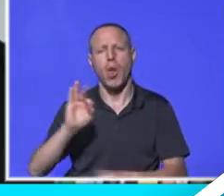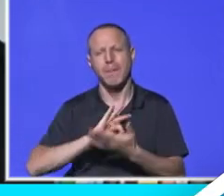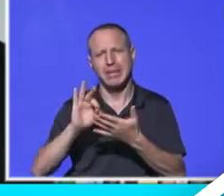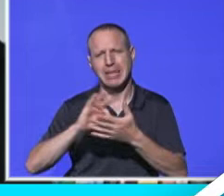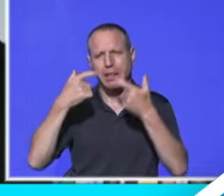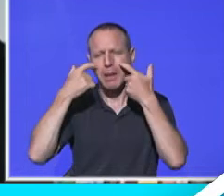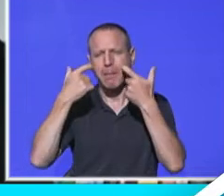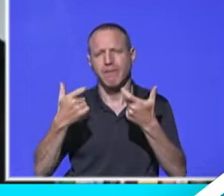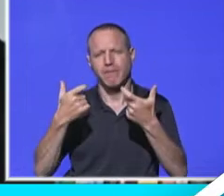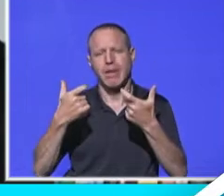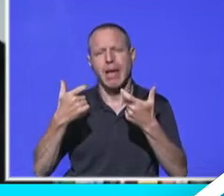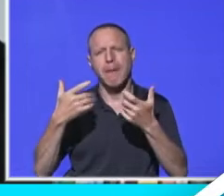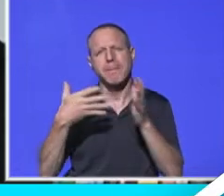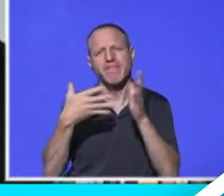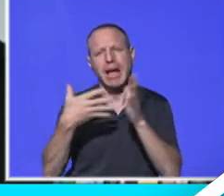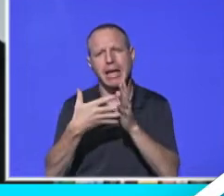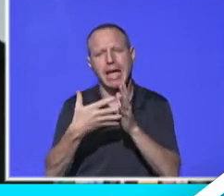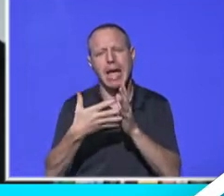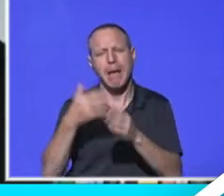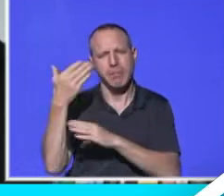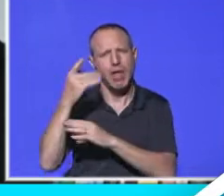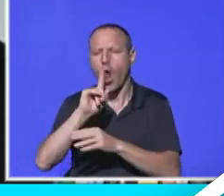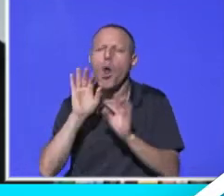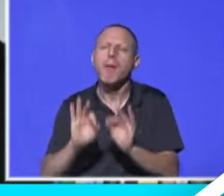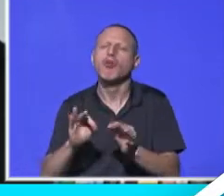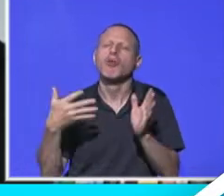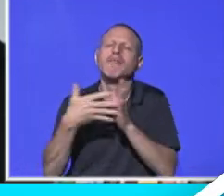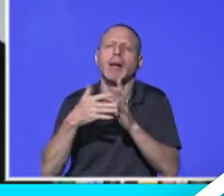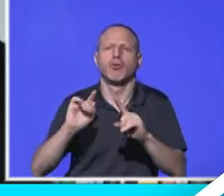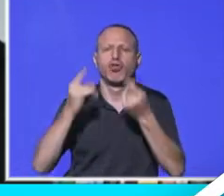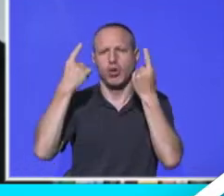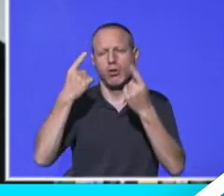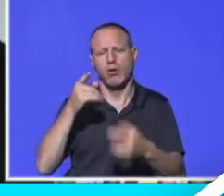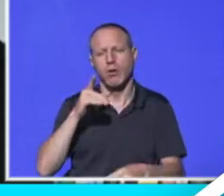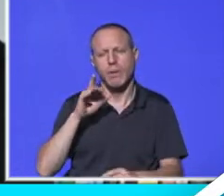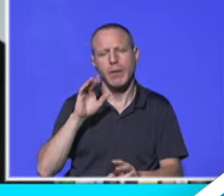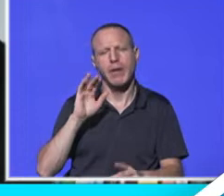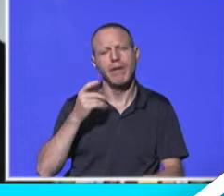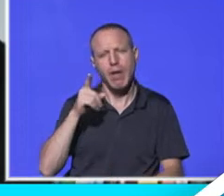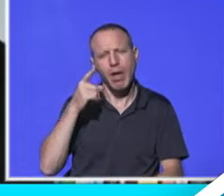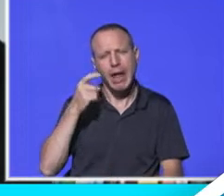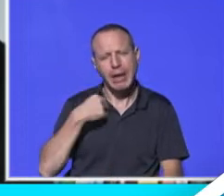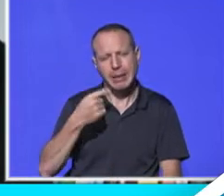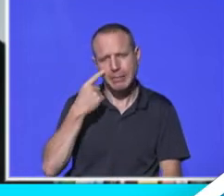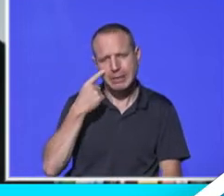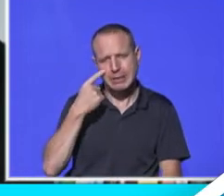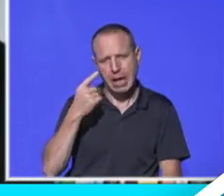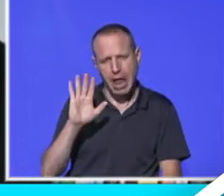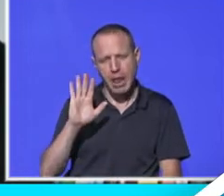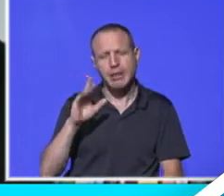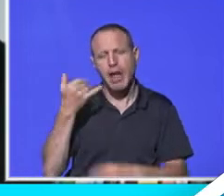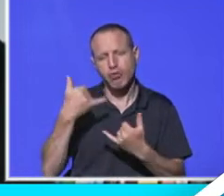את המדינה, לא ממש מבקר את מה שקורה. ואז תדעת, אני מסתכלת, כרגע אנחנו נתונים, בוא נודע על